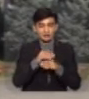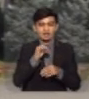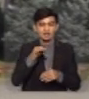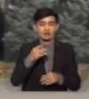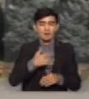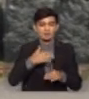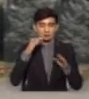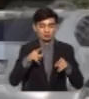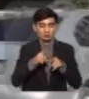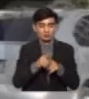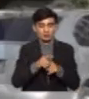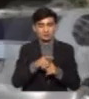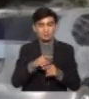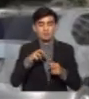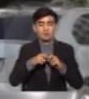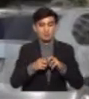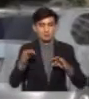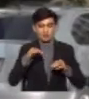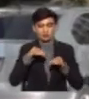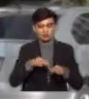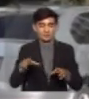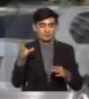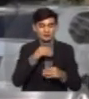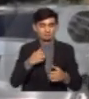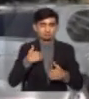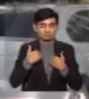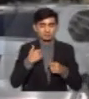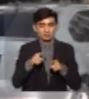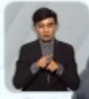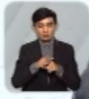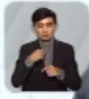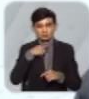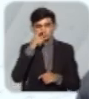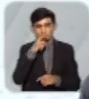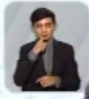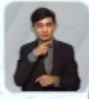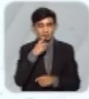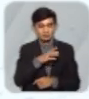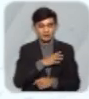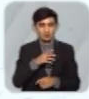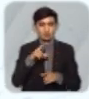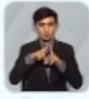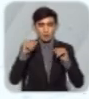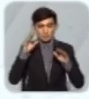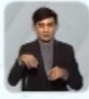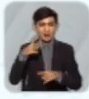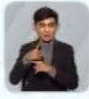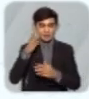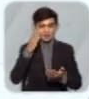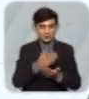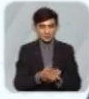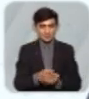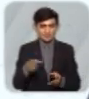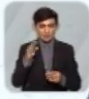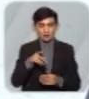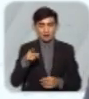аймақ атқамінерлерінің мәселені қыруар қаржы бөліп шешуге тырысып жатқанын түсінбейтінін айтады. Мектептің барлық жерінде камера тұр, бәрі не,